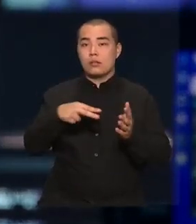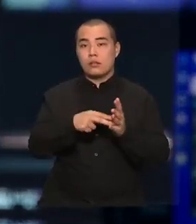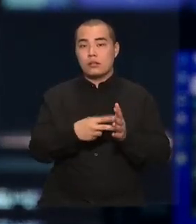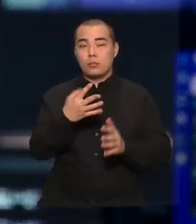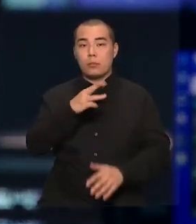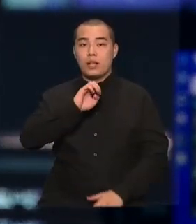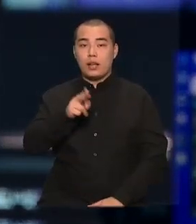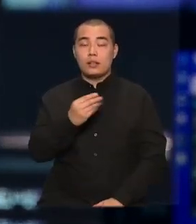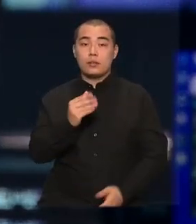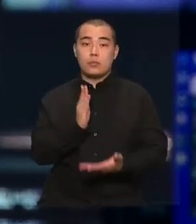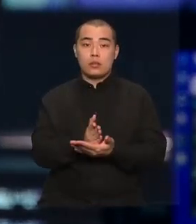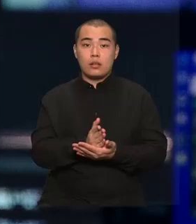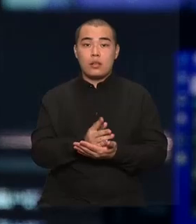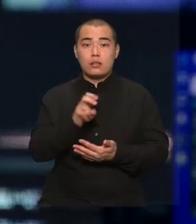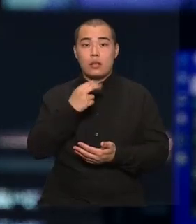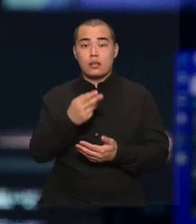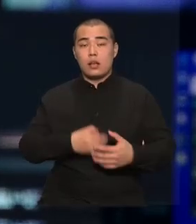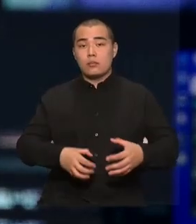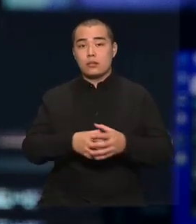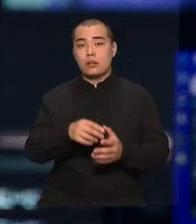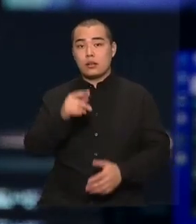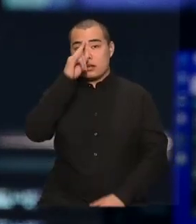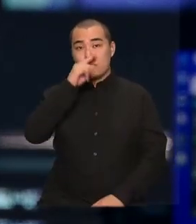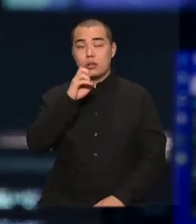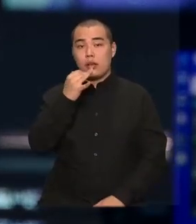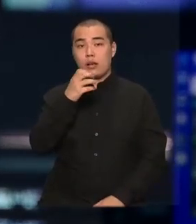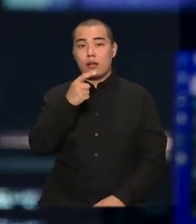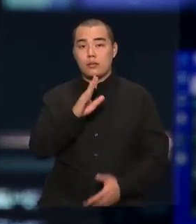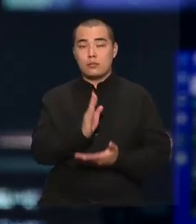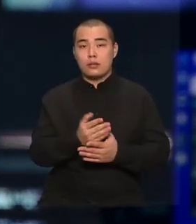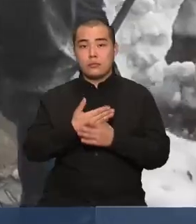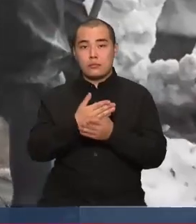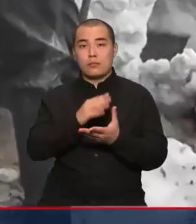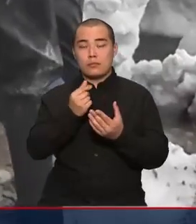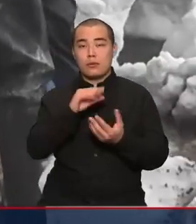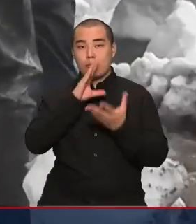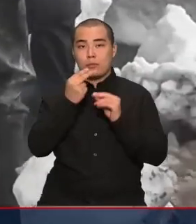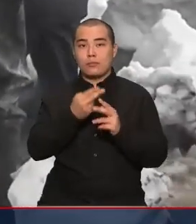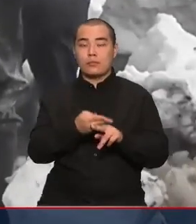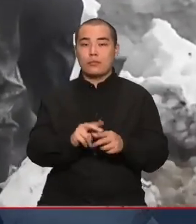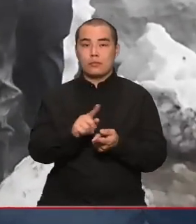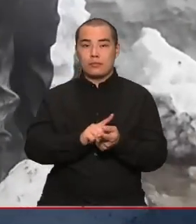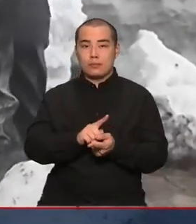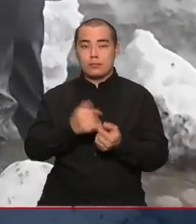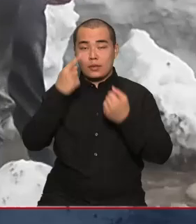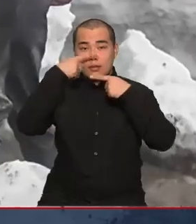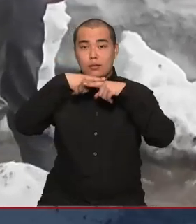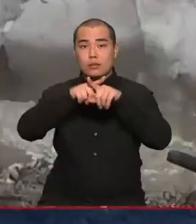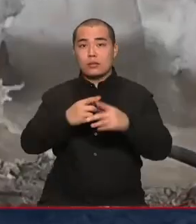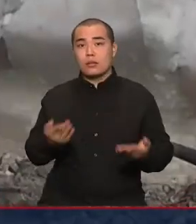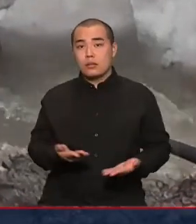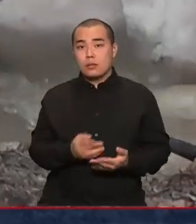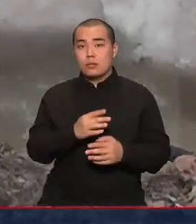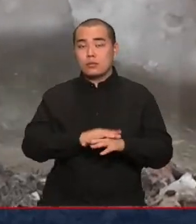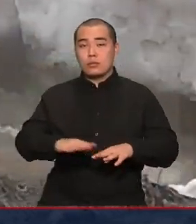5 миллиардов тенге. А национальная компания «Казмунайгаз» окажет финансовую помощь для восстановления инфраструктуры, жилого фонда